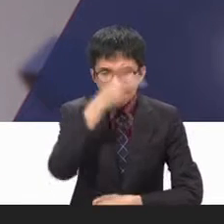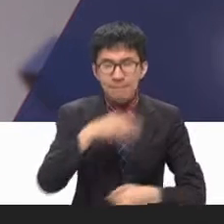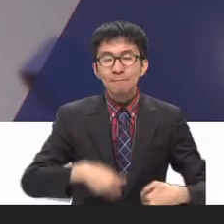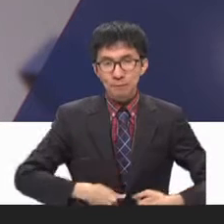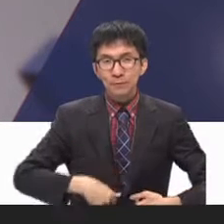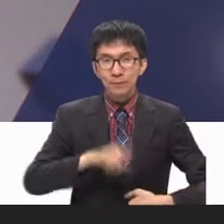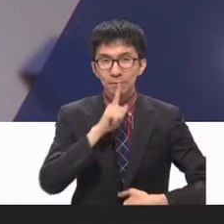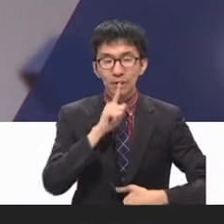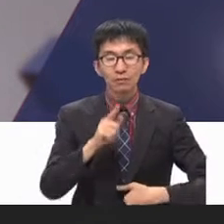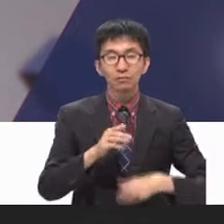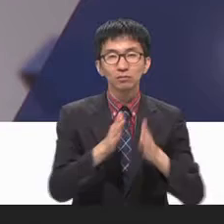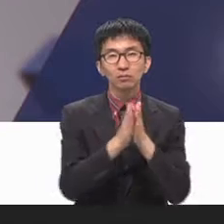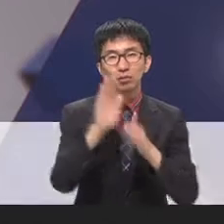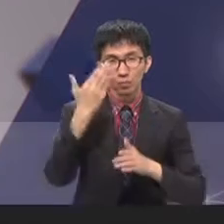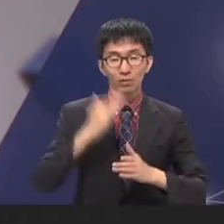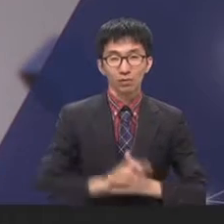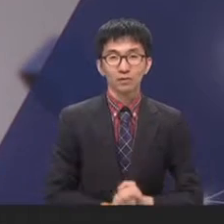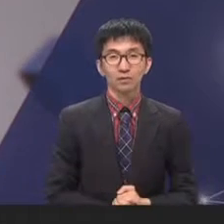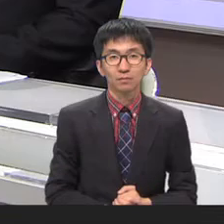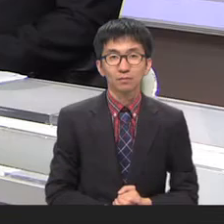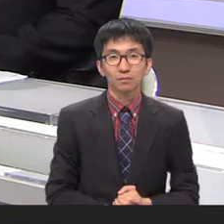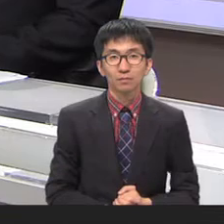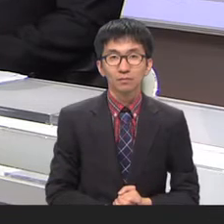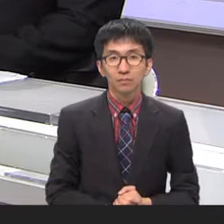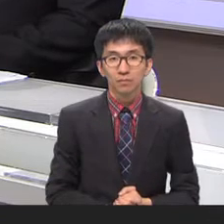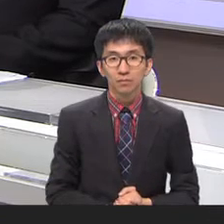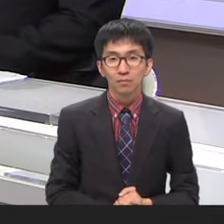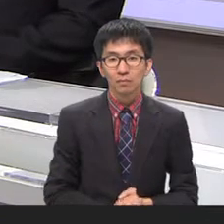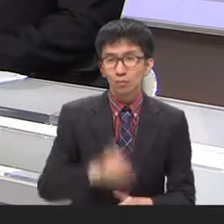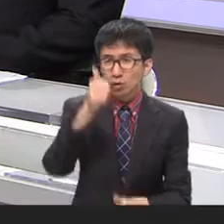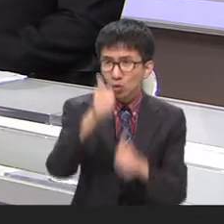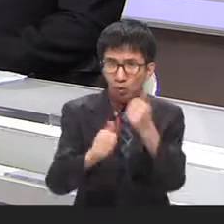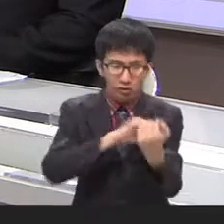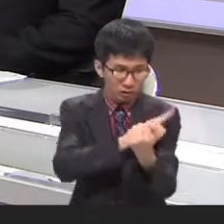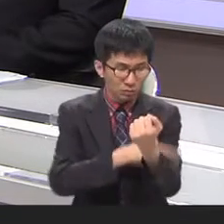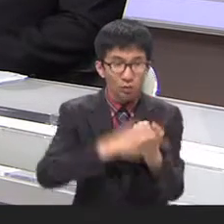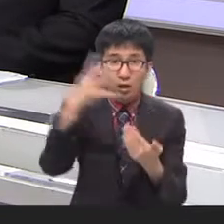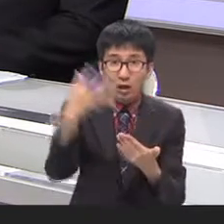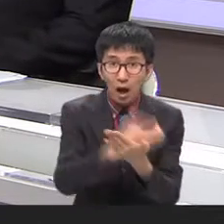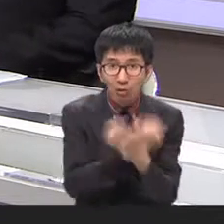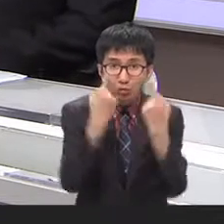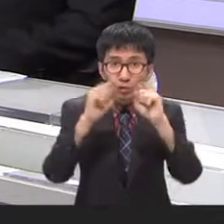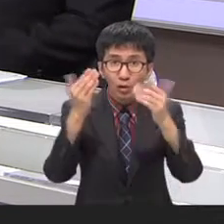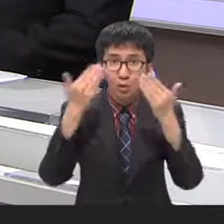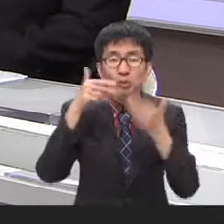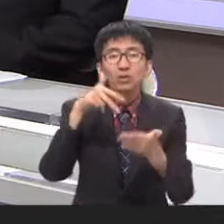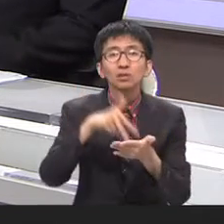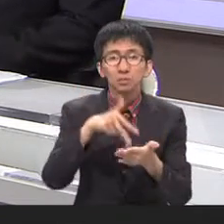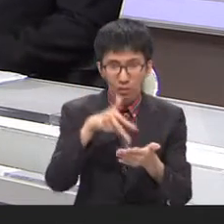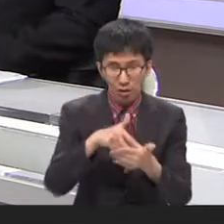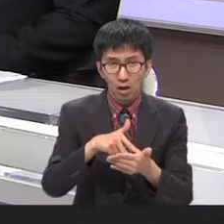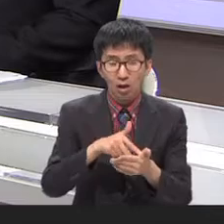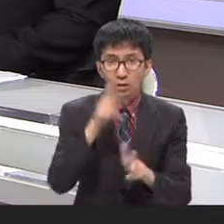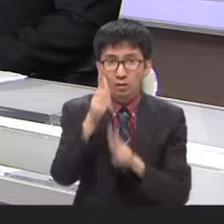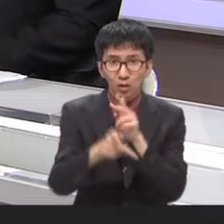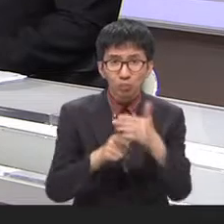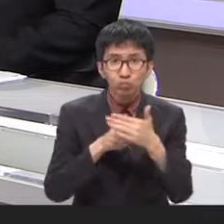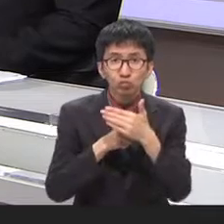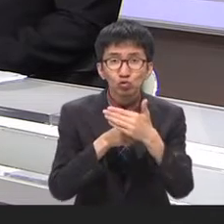나서고 있는 상태입니다만 이 경쟁력을 좀 갖춰야 대 대학으로서 교육 프로스 사업주 추진 중인